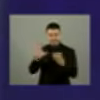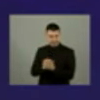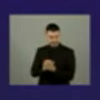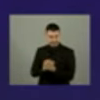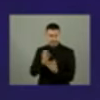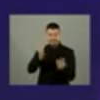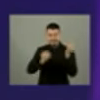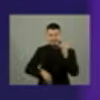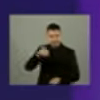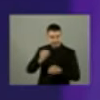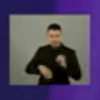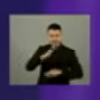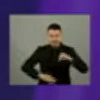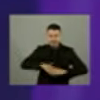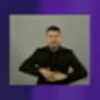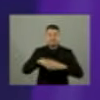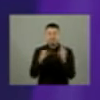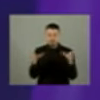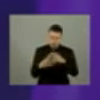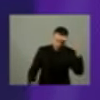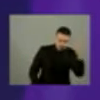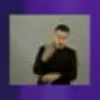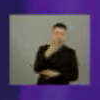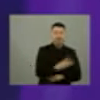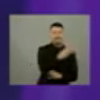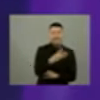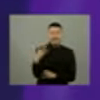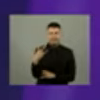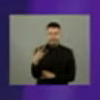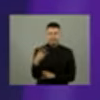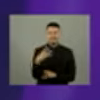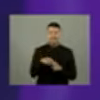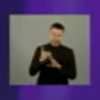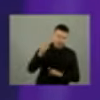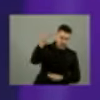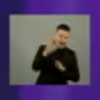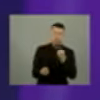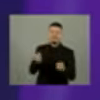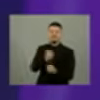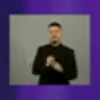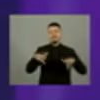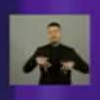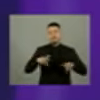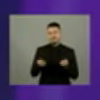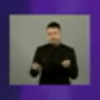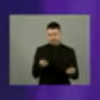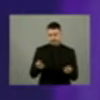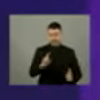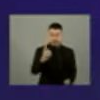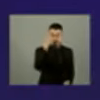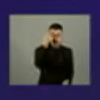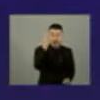μου αντίπαλο και πάμε. Ναι. Μα αυτός θα το εξηγήσει, ο αντίπαλος πρέπει να βρεθεί ενώπιον